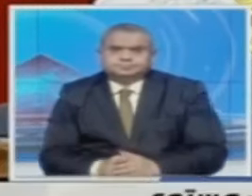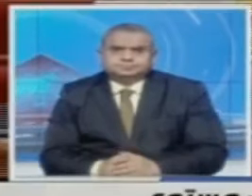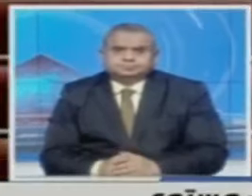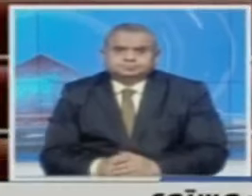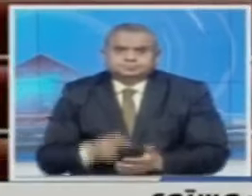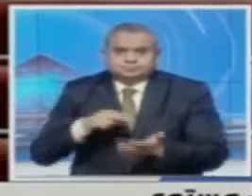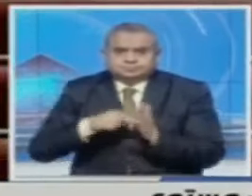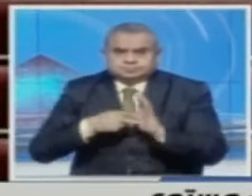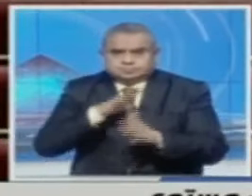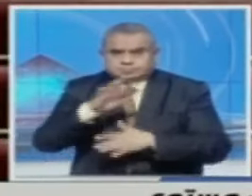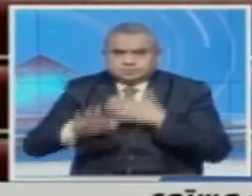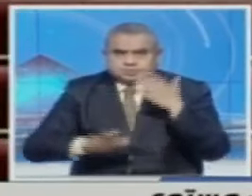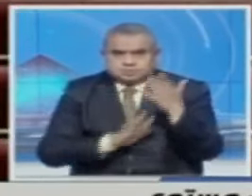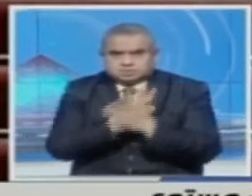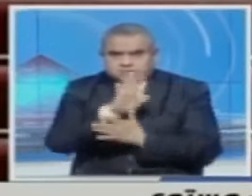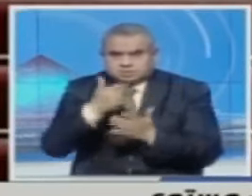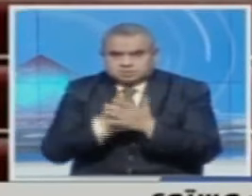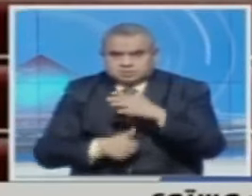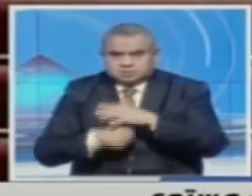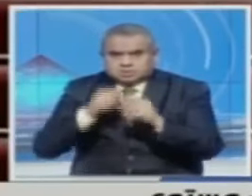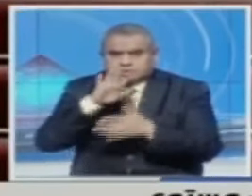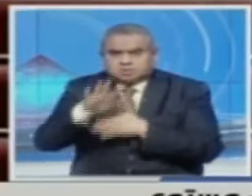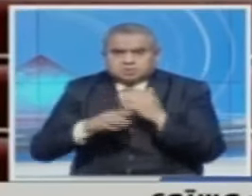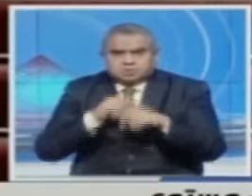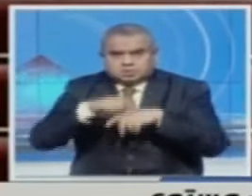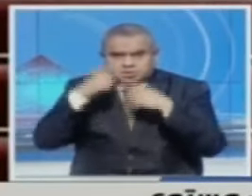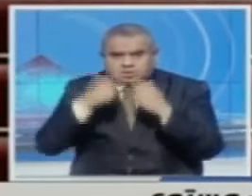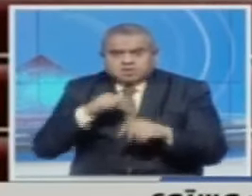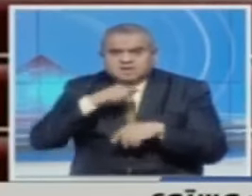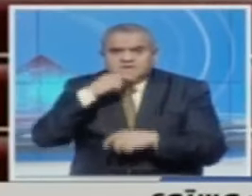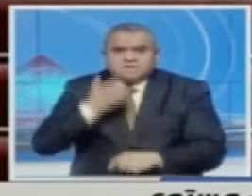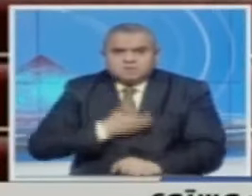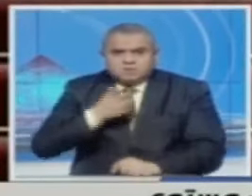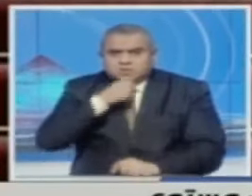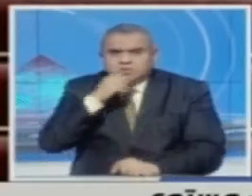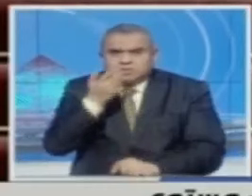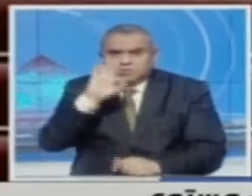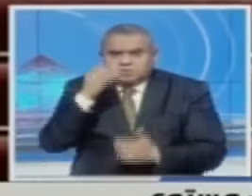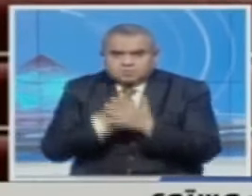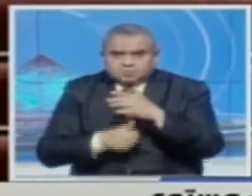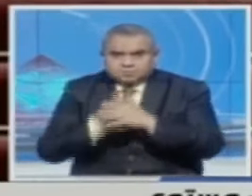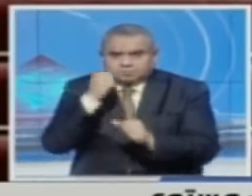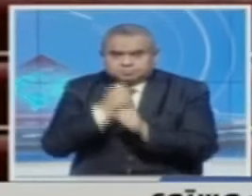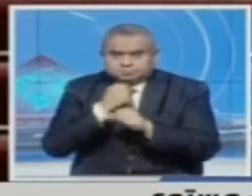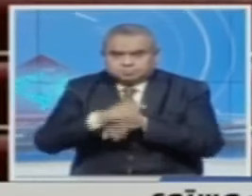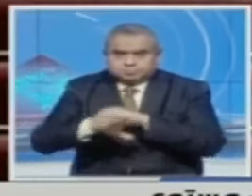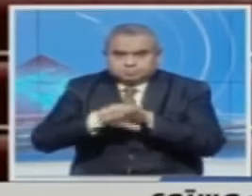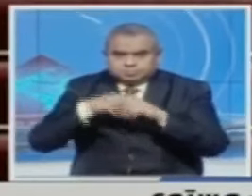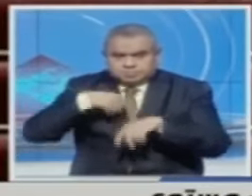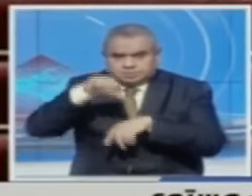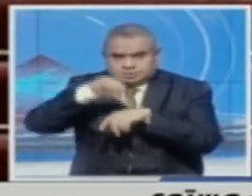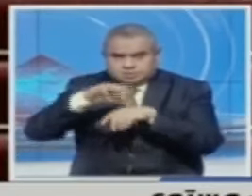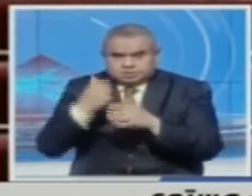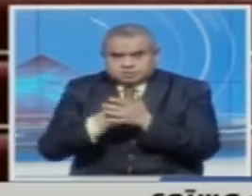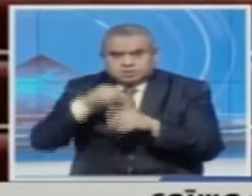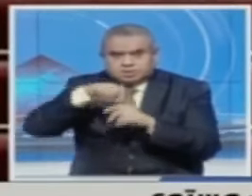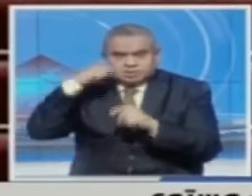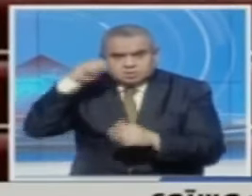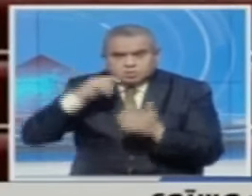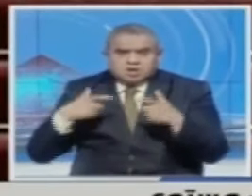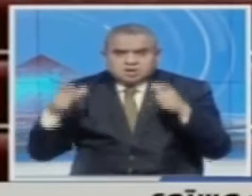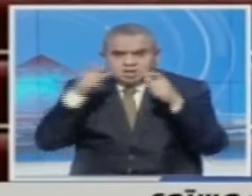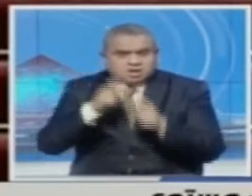تداعيات الأزمة الروسية الأوكرانية وانعكاساتها على الأمن الغذائي العالمي كان واحدا من موضوعات المؤتمر الصحفي لوزير خارجية